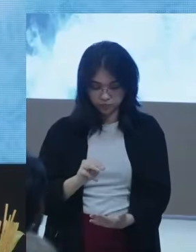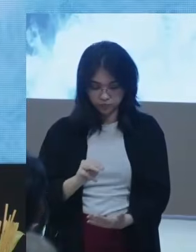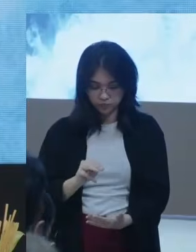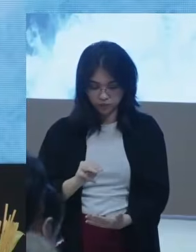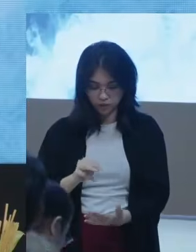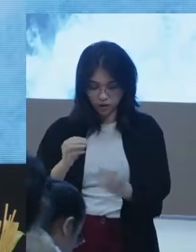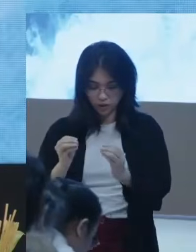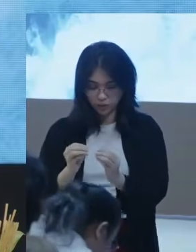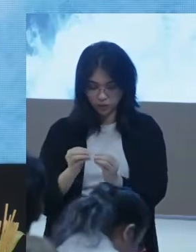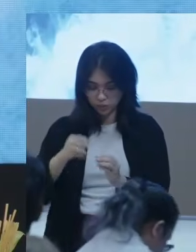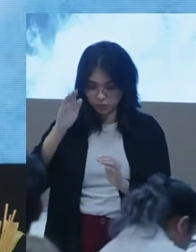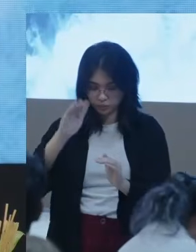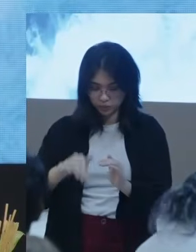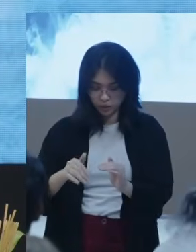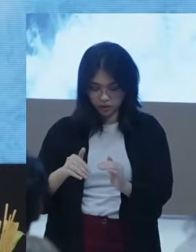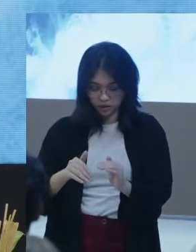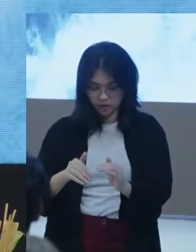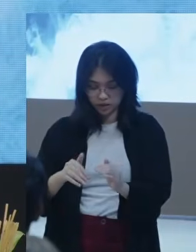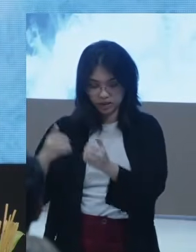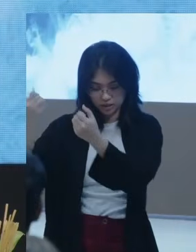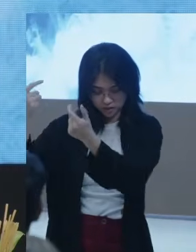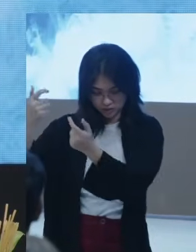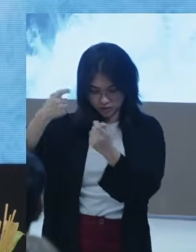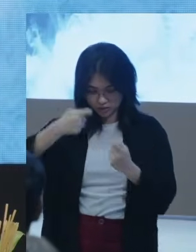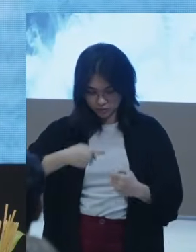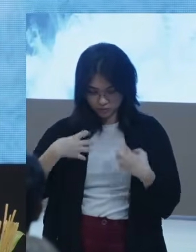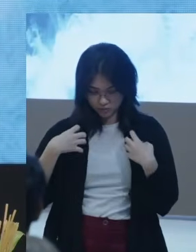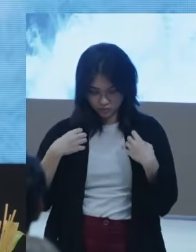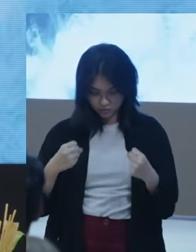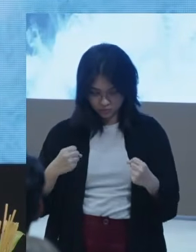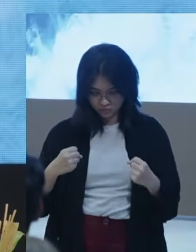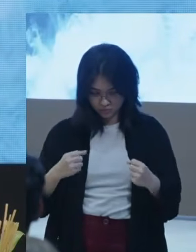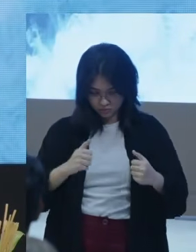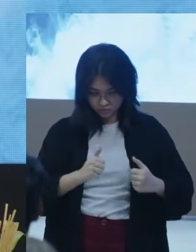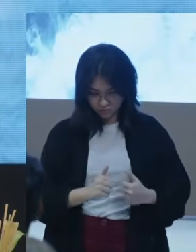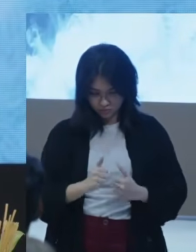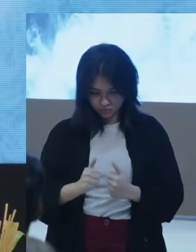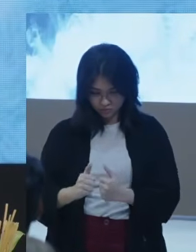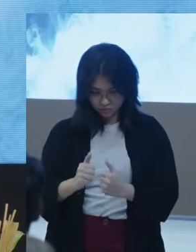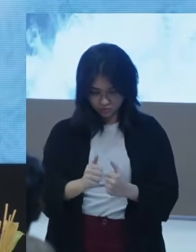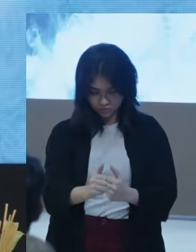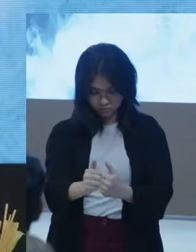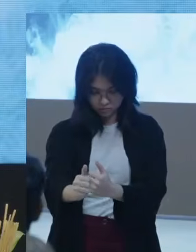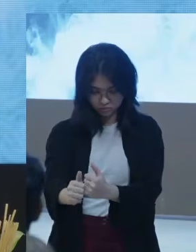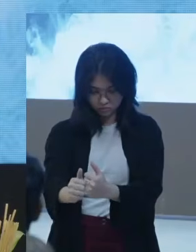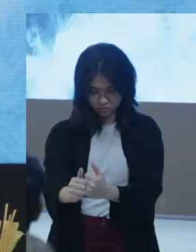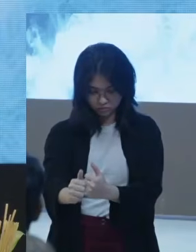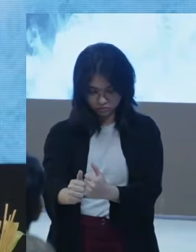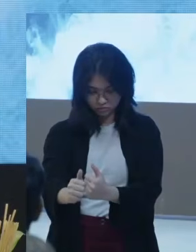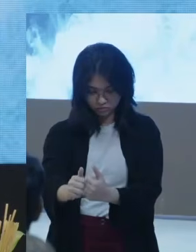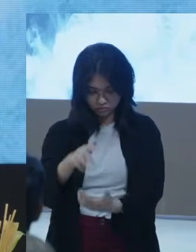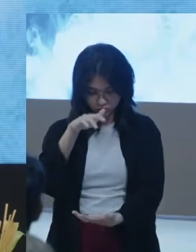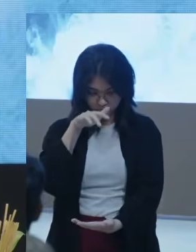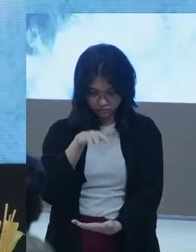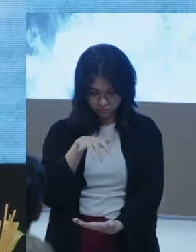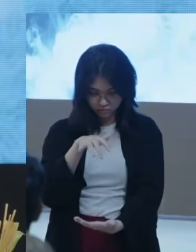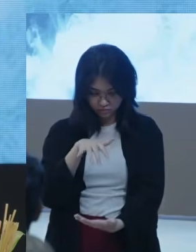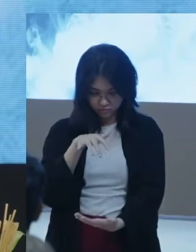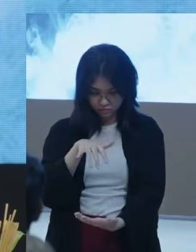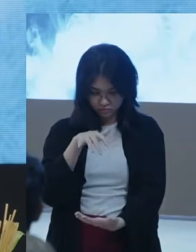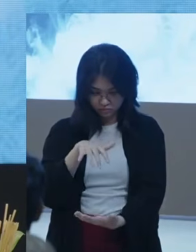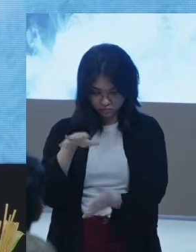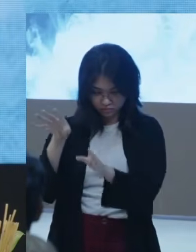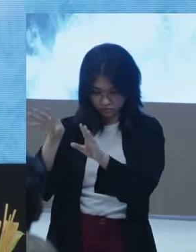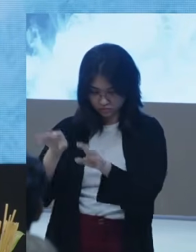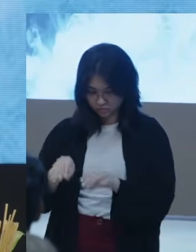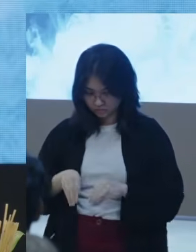Panginoon, bigyan niyo kami ng kalakasan na sundin ang mga aral na aming matatanggap